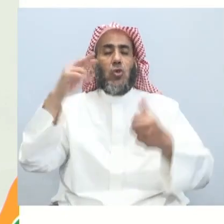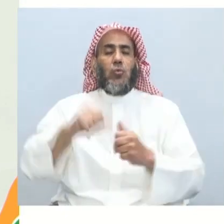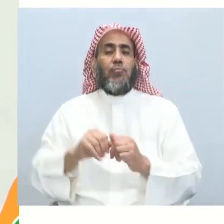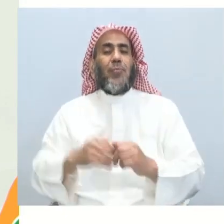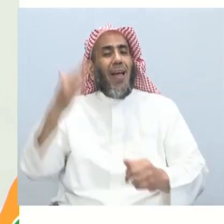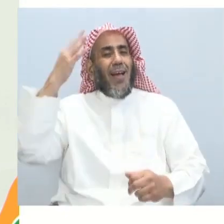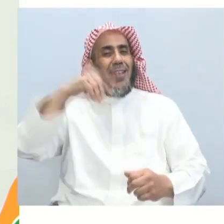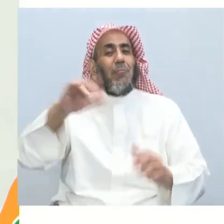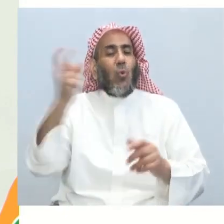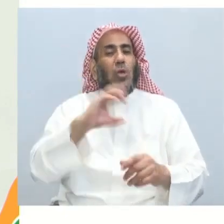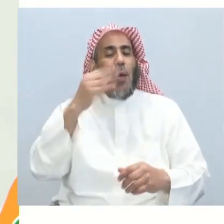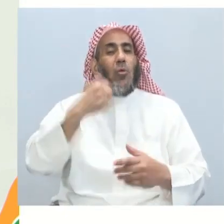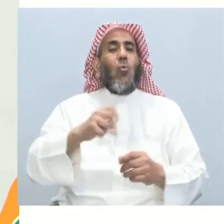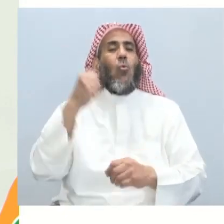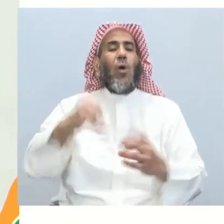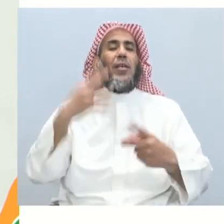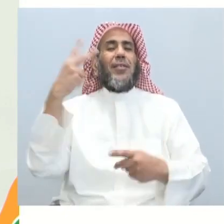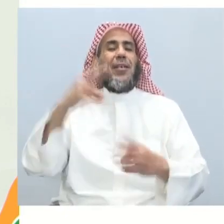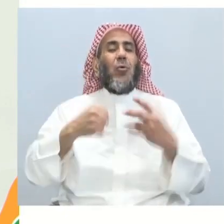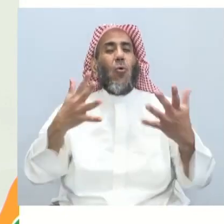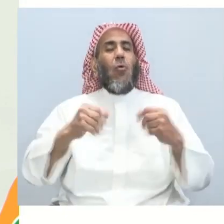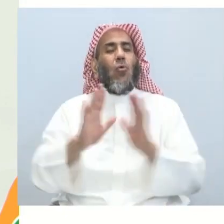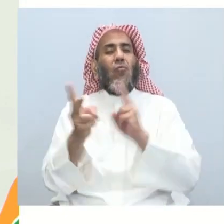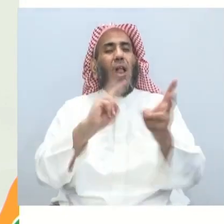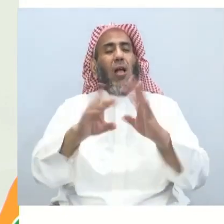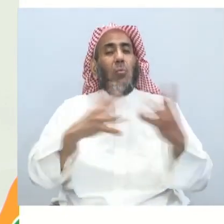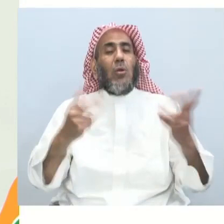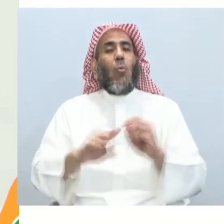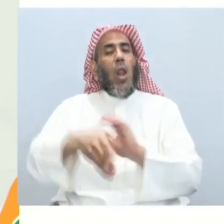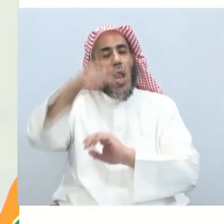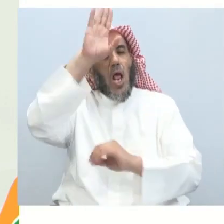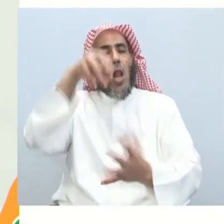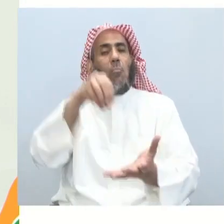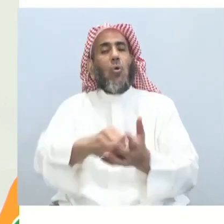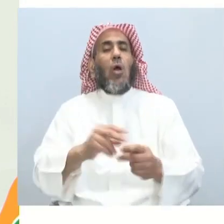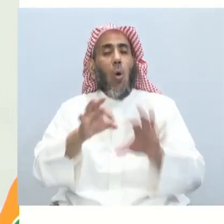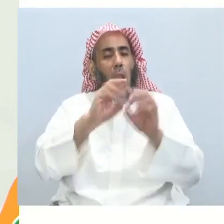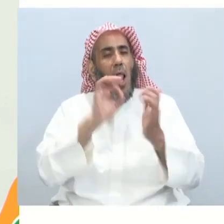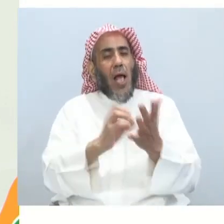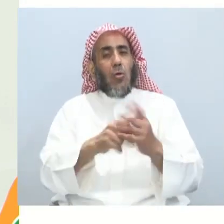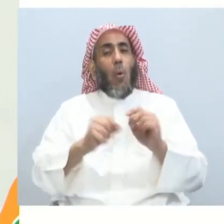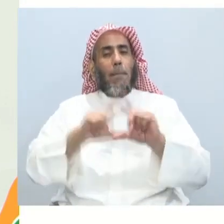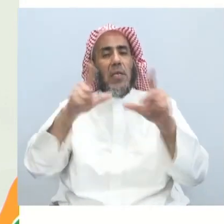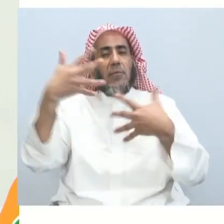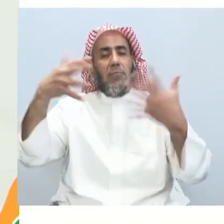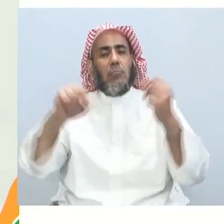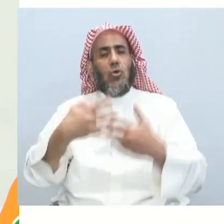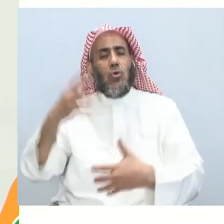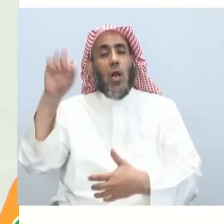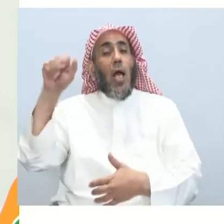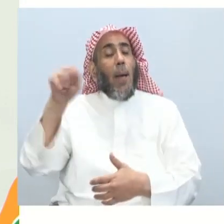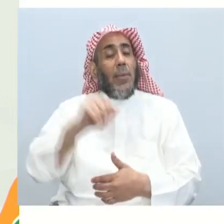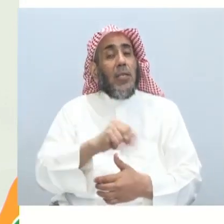كالته بدخول شهر رمضان والعيدين والاحتفالات والمهرجانات وتولي الملك او العهد وبرز في هذا المجال من الشعراء احمد